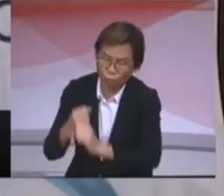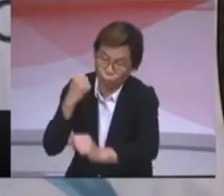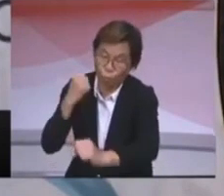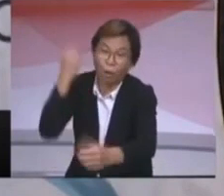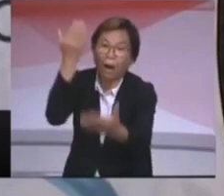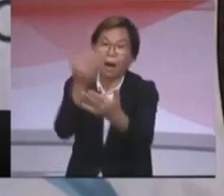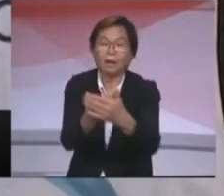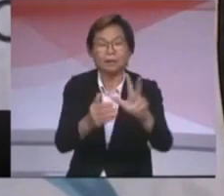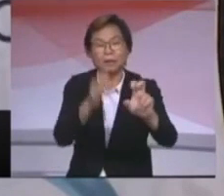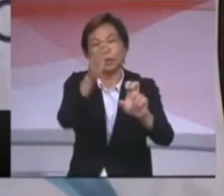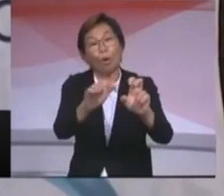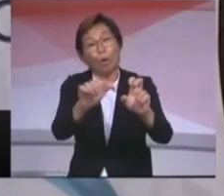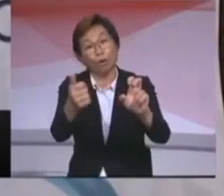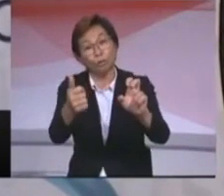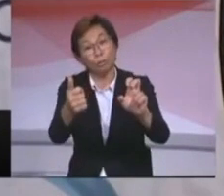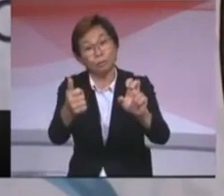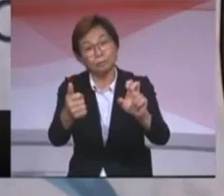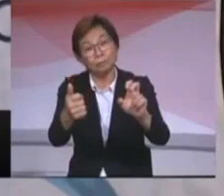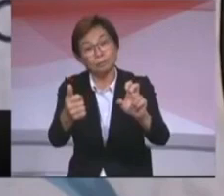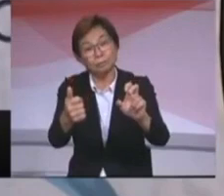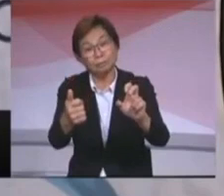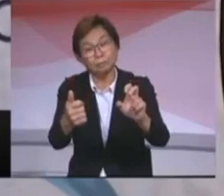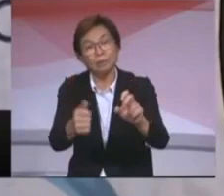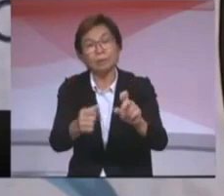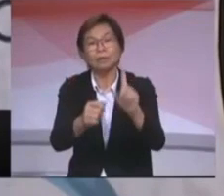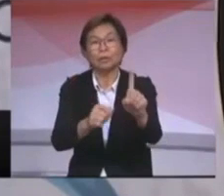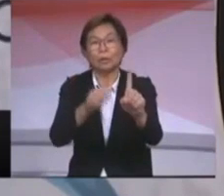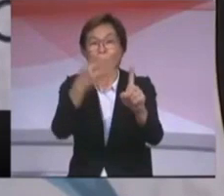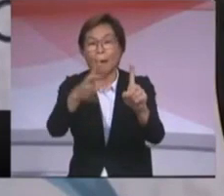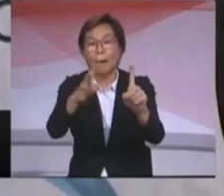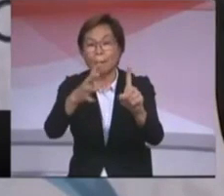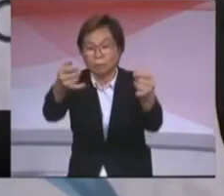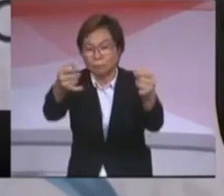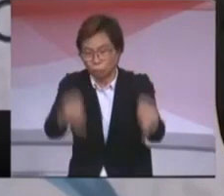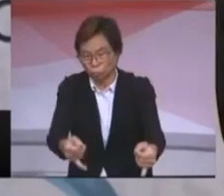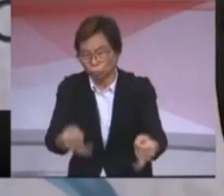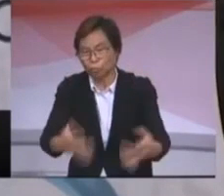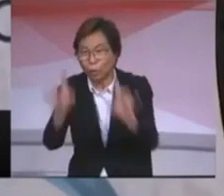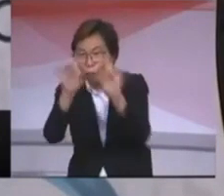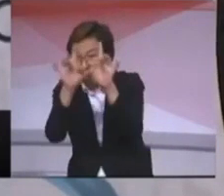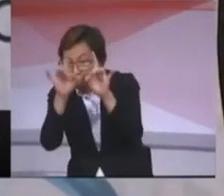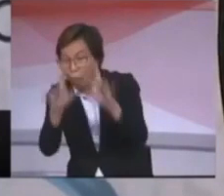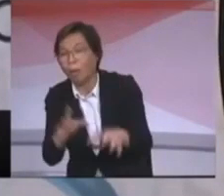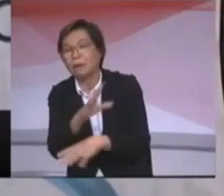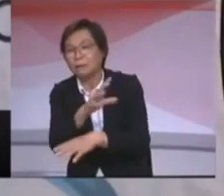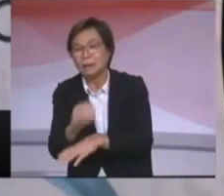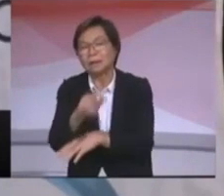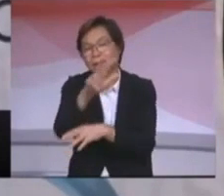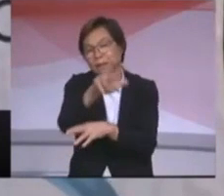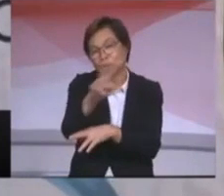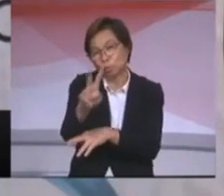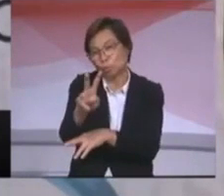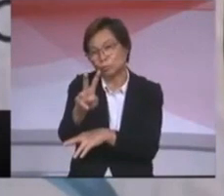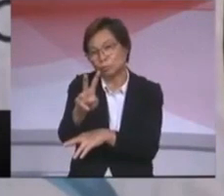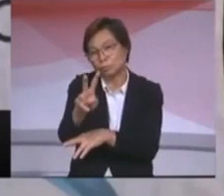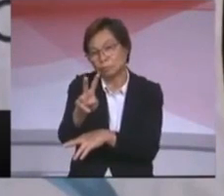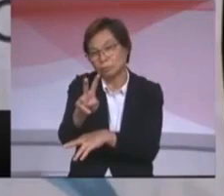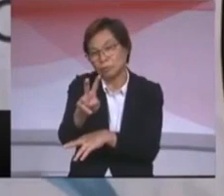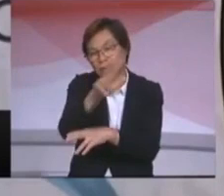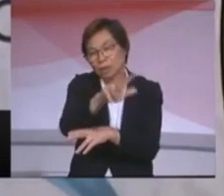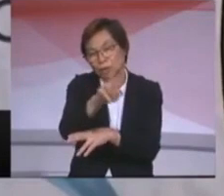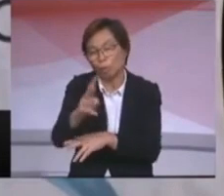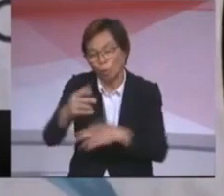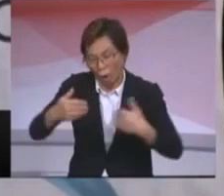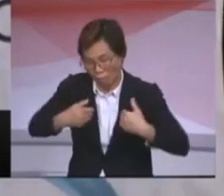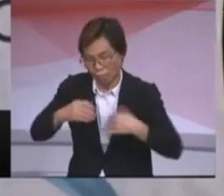Sehingga 30 Oktober 2020, sejumlah 114 individu telah disaring, di mana 32 kes